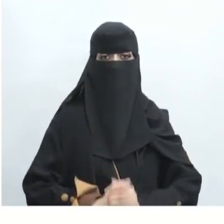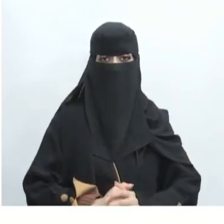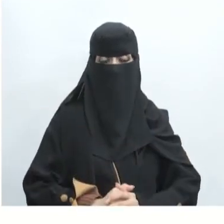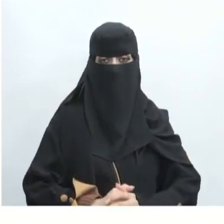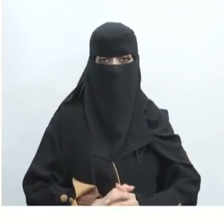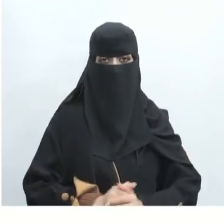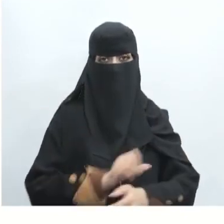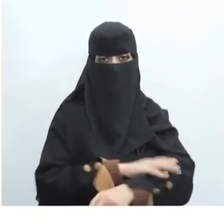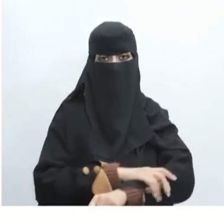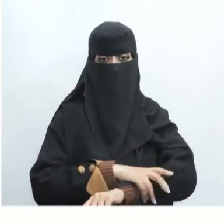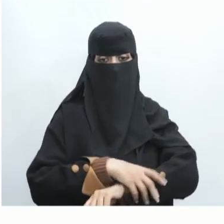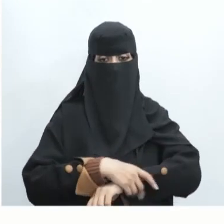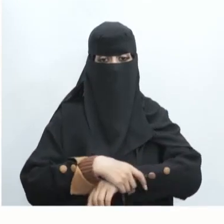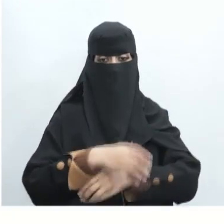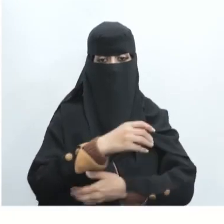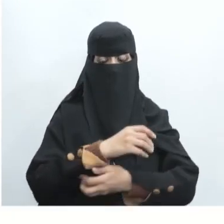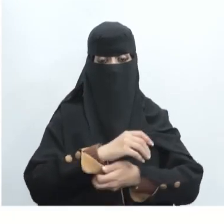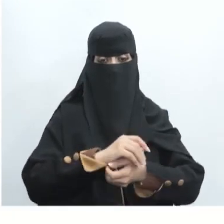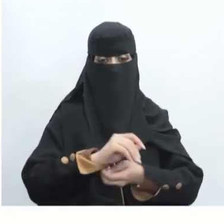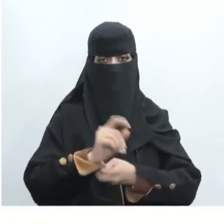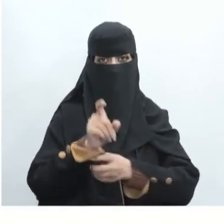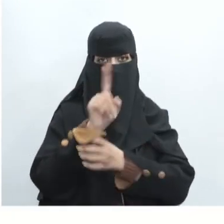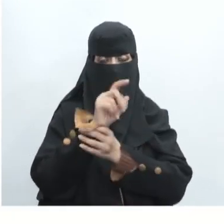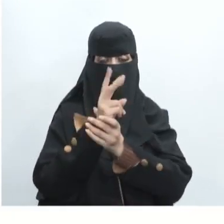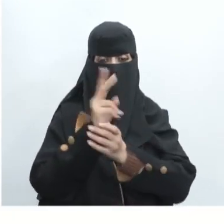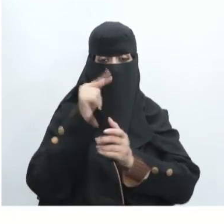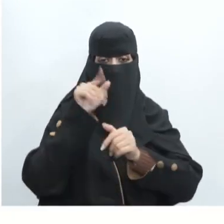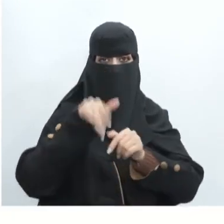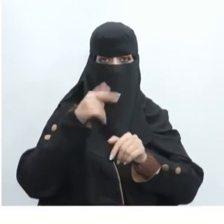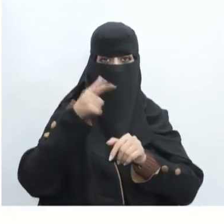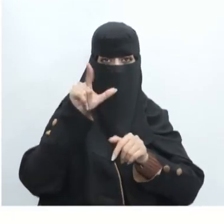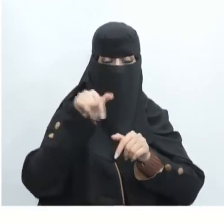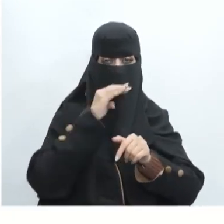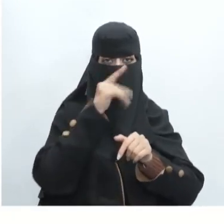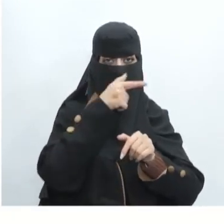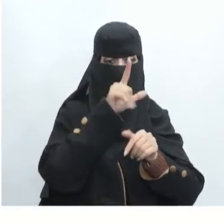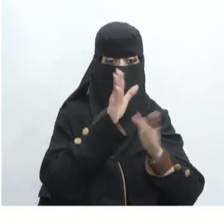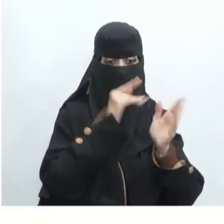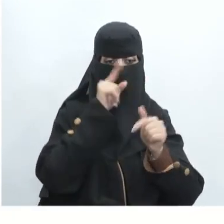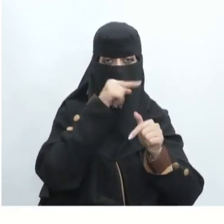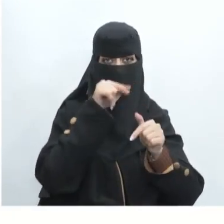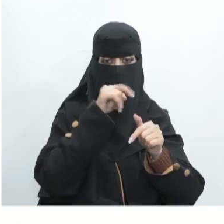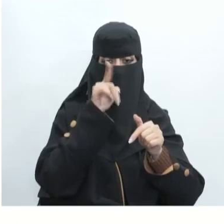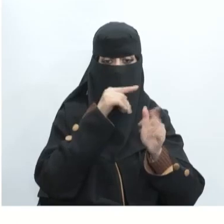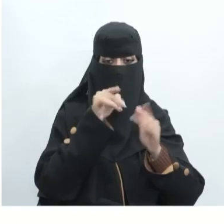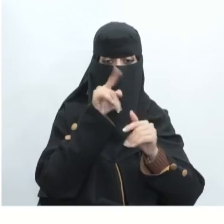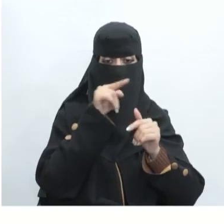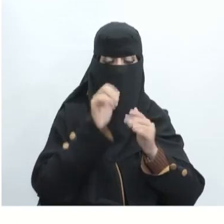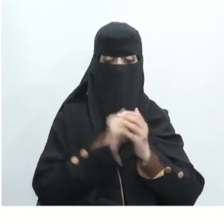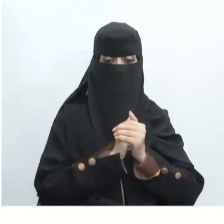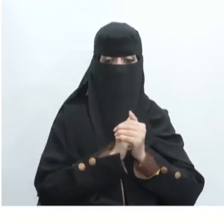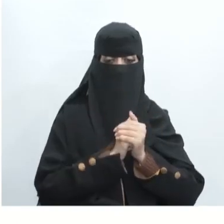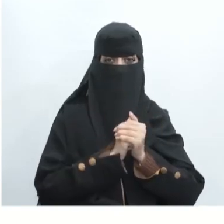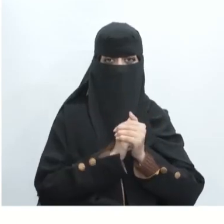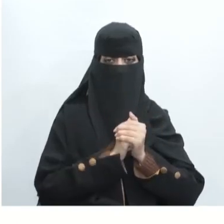المنخفض السؤال الثاني ضعوا علامه صح امام العباره الصحيحه وعلامه خطا